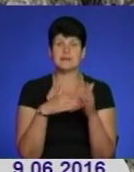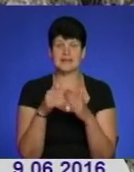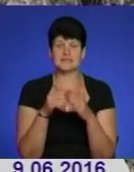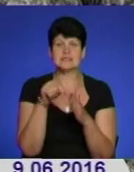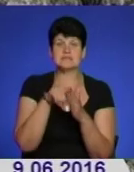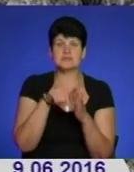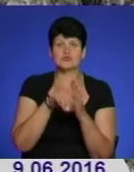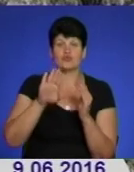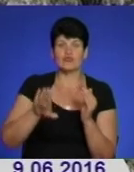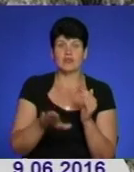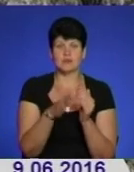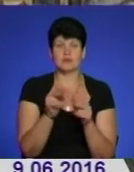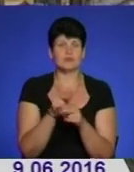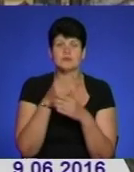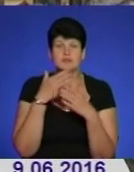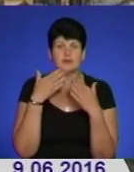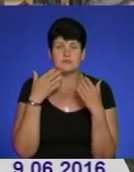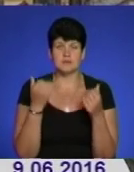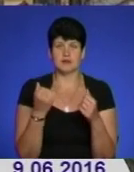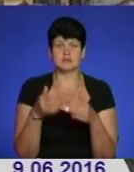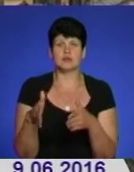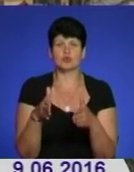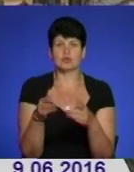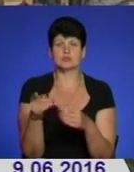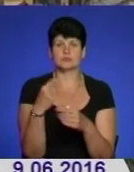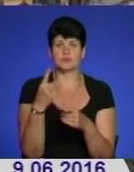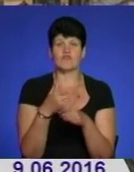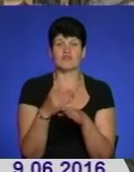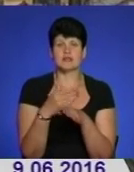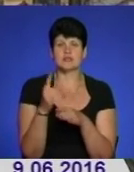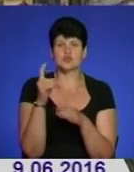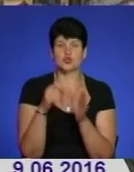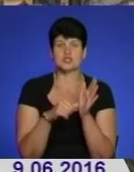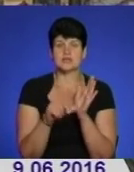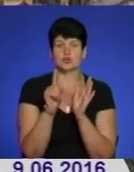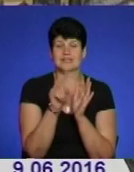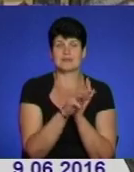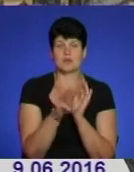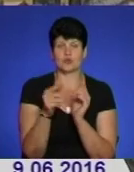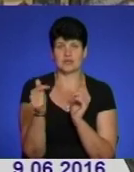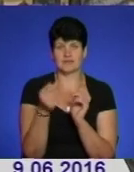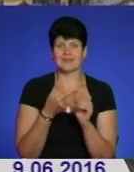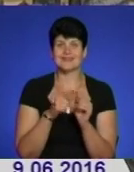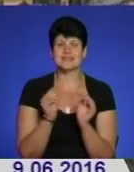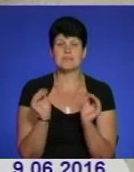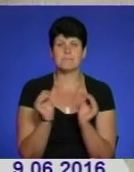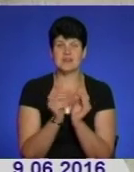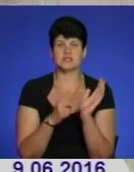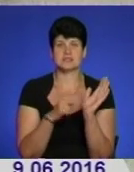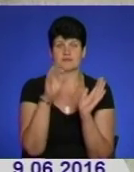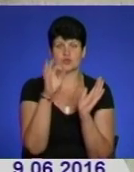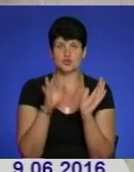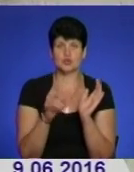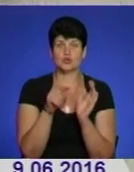ямкових ремонтах немає. Нагадаю, на дороги Тернопільщини цьогоріч виділили 161 мільйон гривень. А це менше 7% від тієї